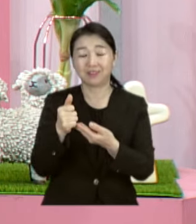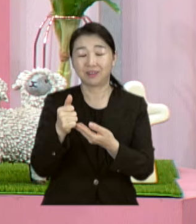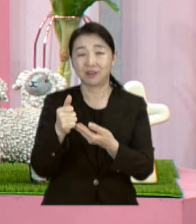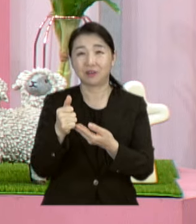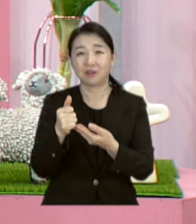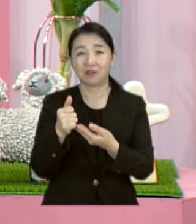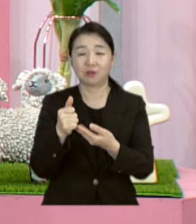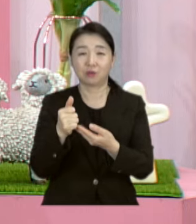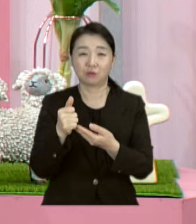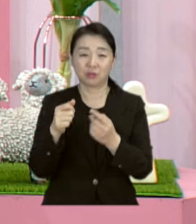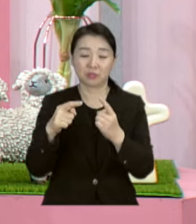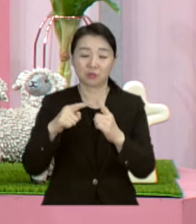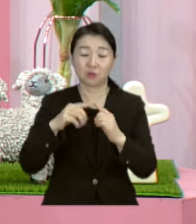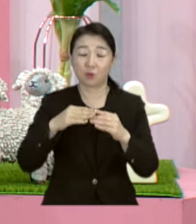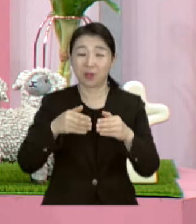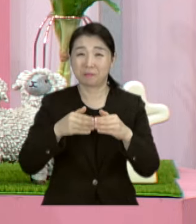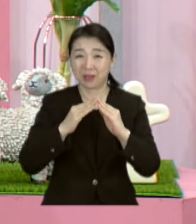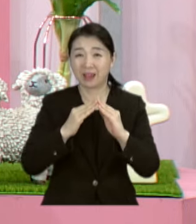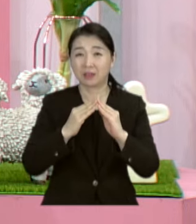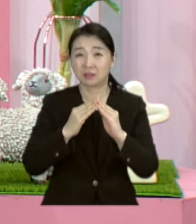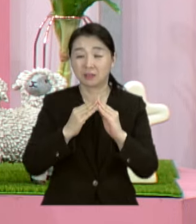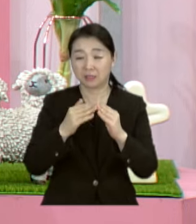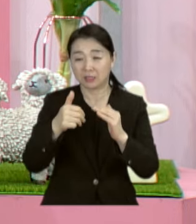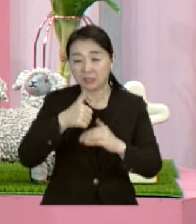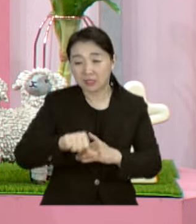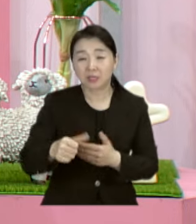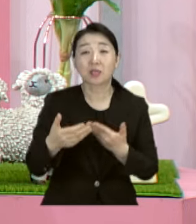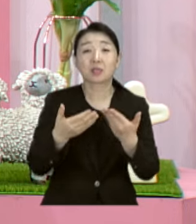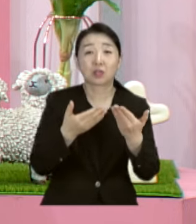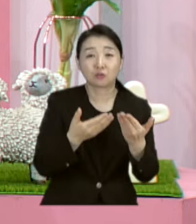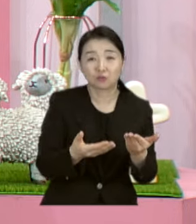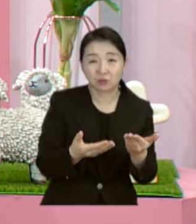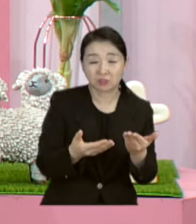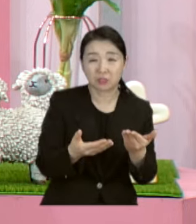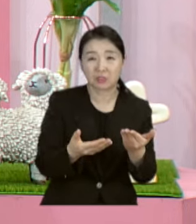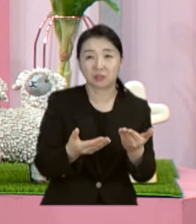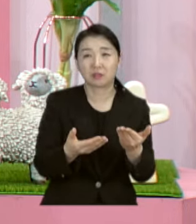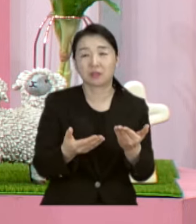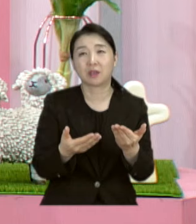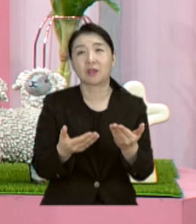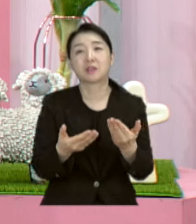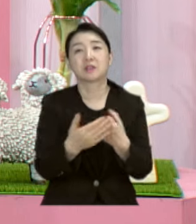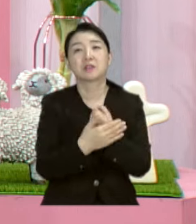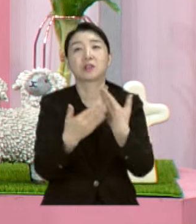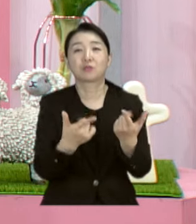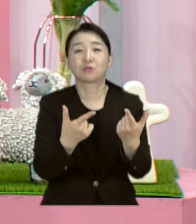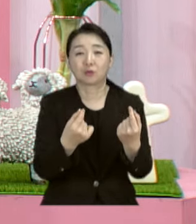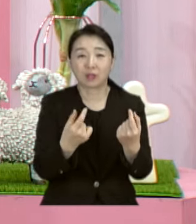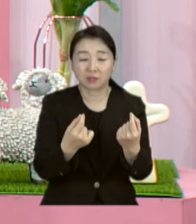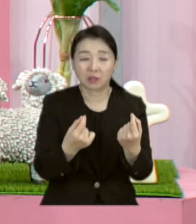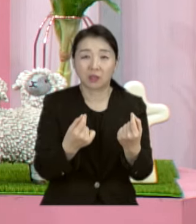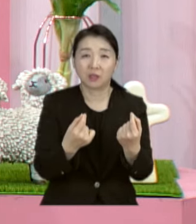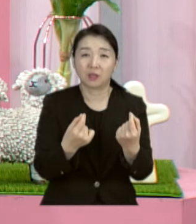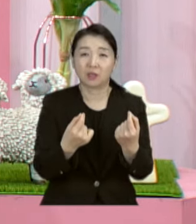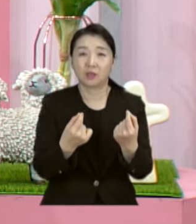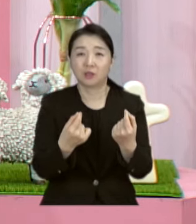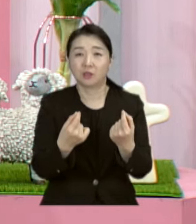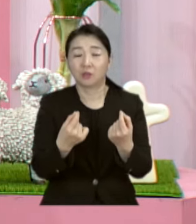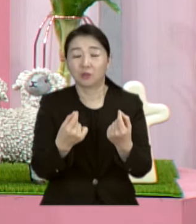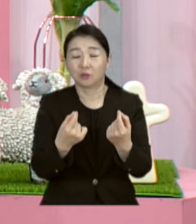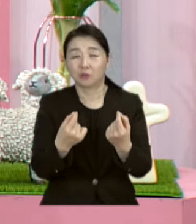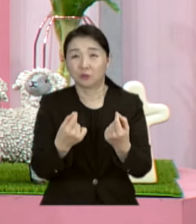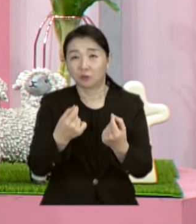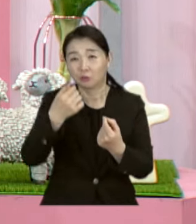나 있죠. 이것은 하나님께서 개척교회 목회자의 자녀에게 주시는 것뿐 아니라 본인이 어떻게